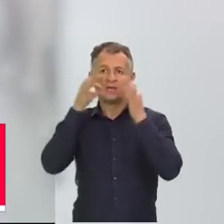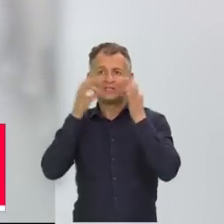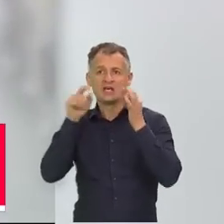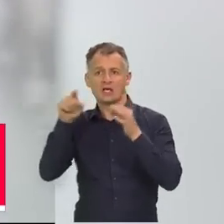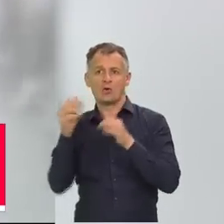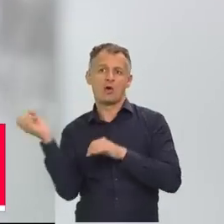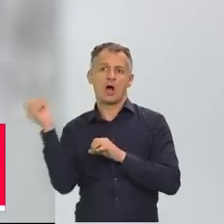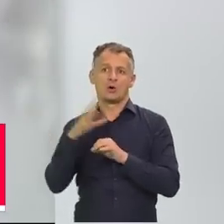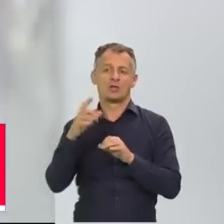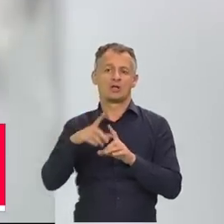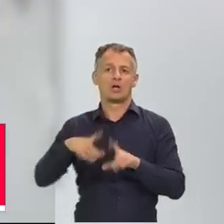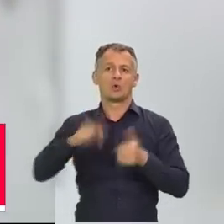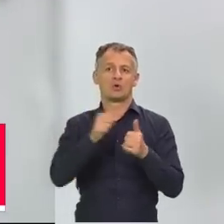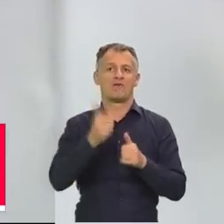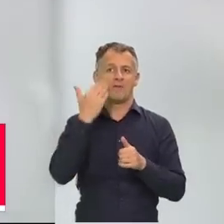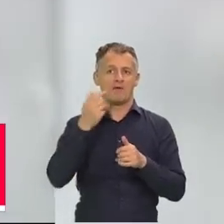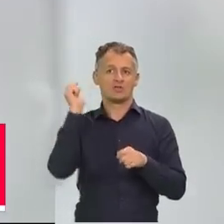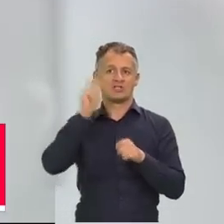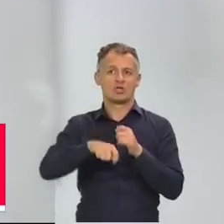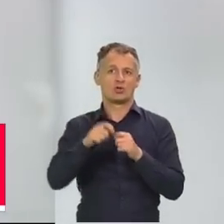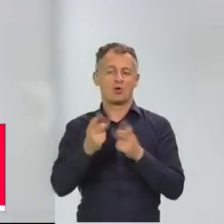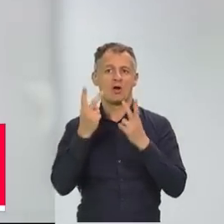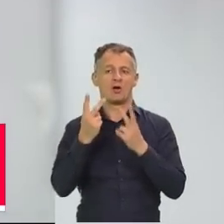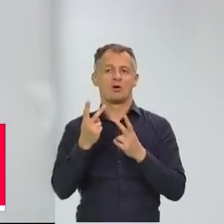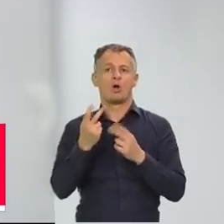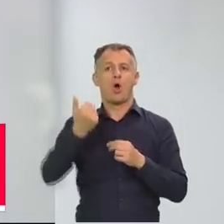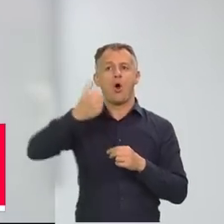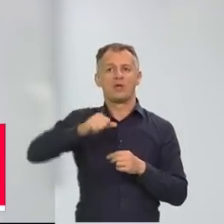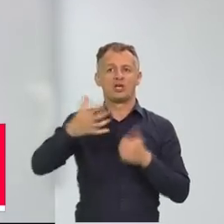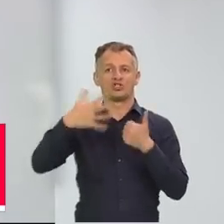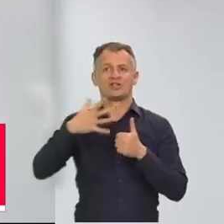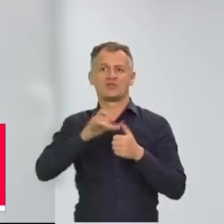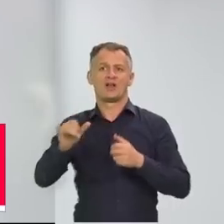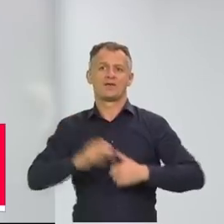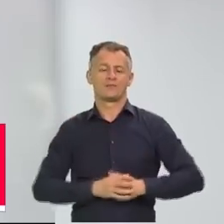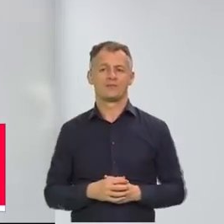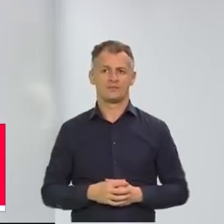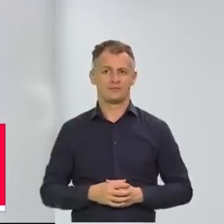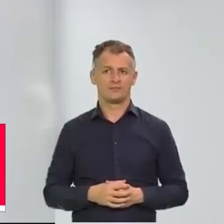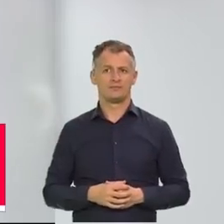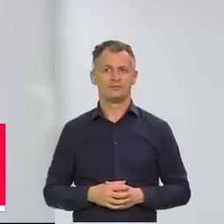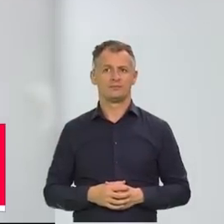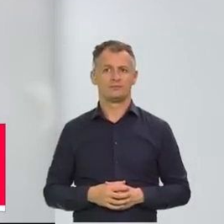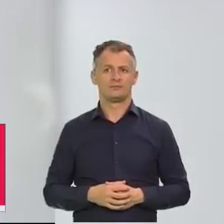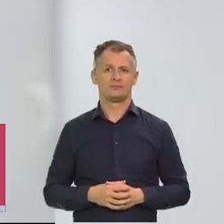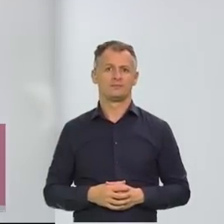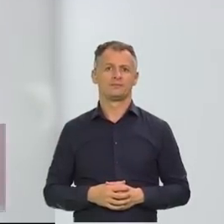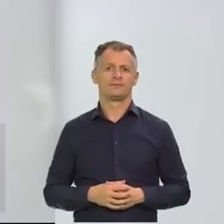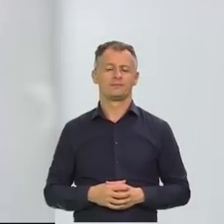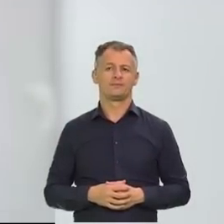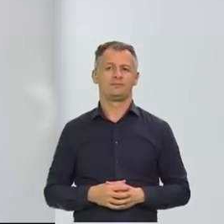gunoi. Femeia a fost sancționată contravențional cu amendă în valoare de 1600 de lei.